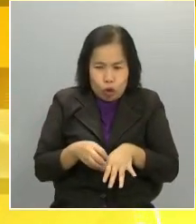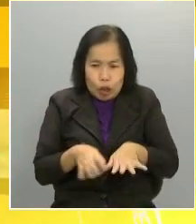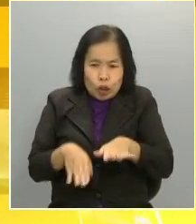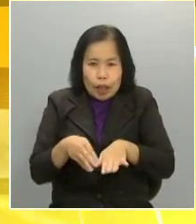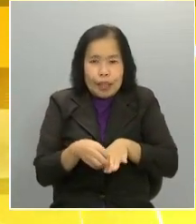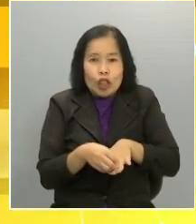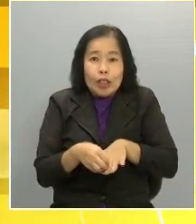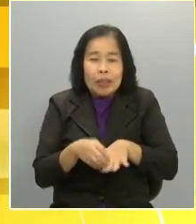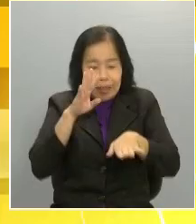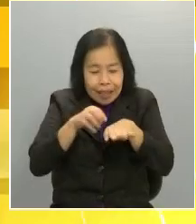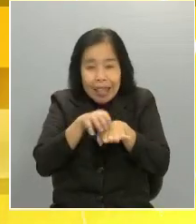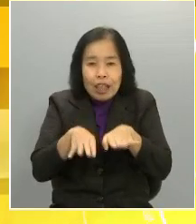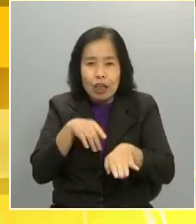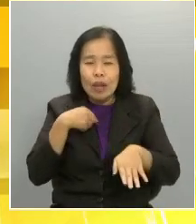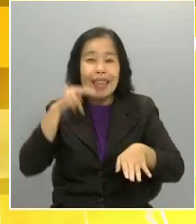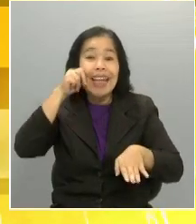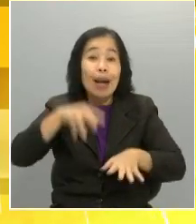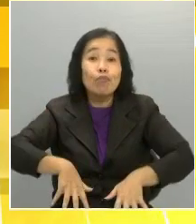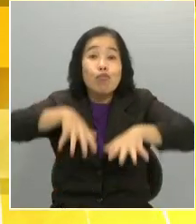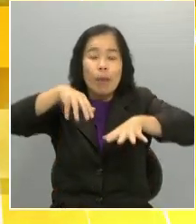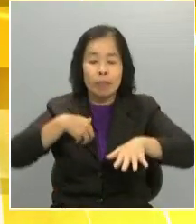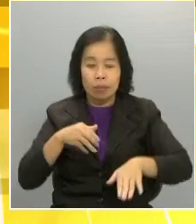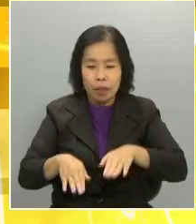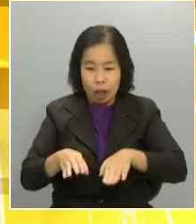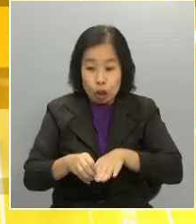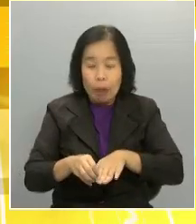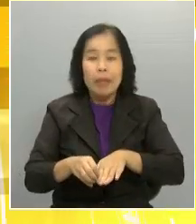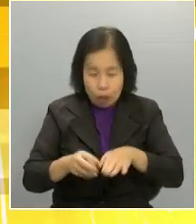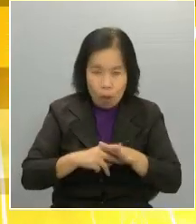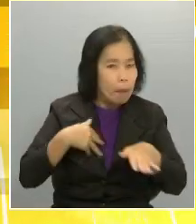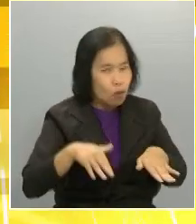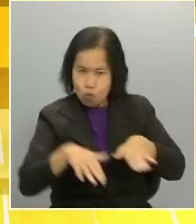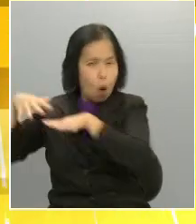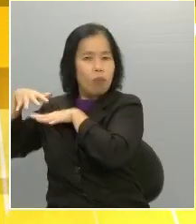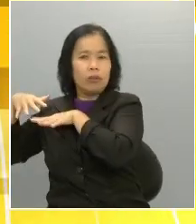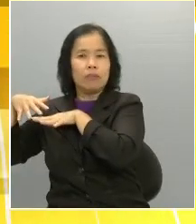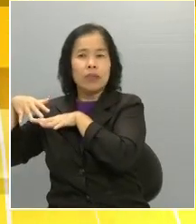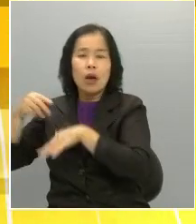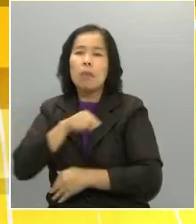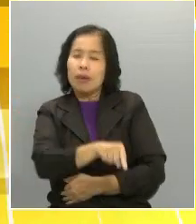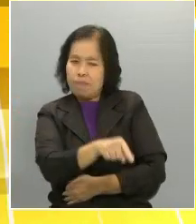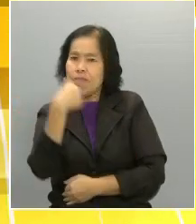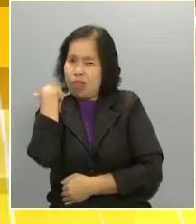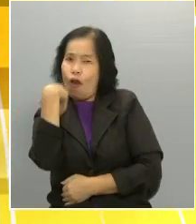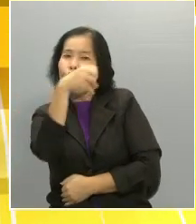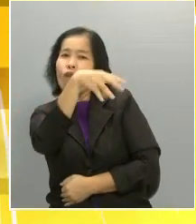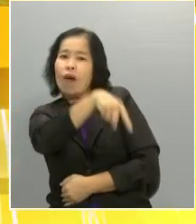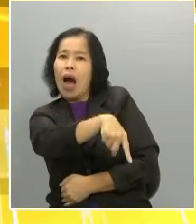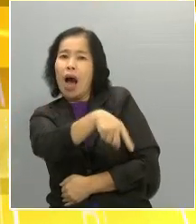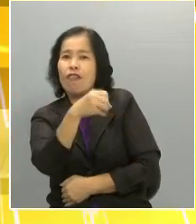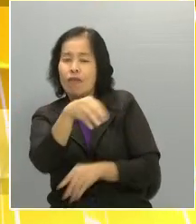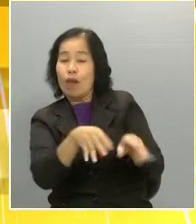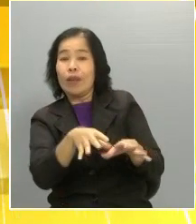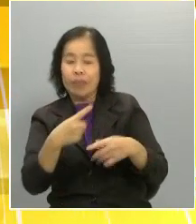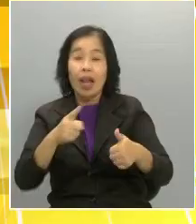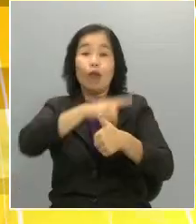ยิบตรงเท้าหรือตรงปลายเท้าถอยเลยครับ ค่ะ ถอยเลยแสดงว่าจุดนั้นน่าจะมีการรั่วของไฟแล้วข้อ